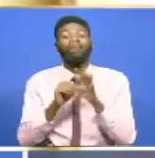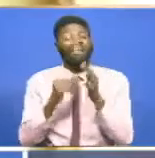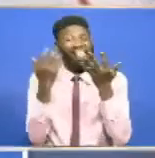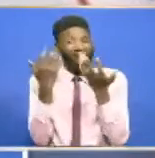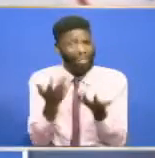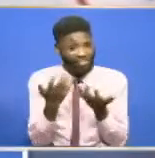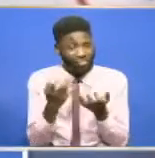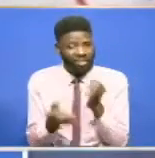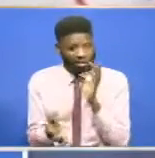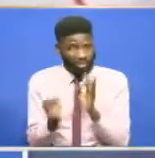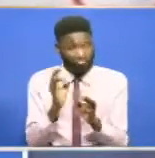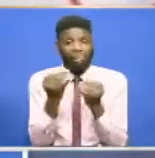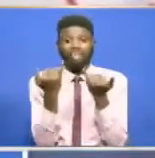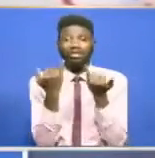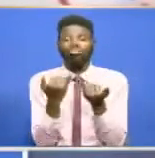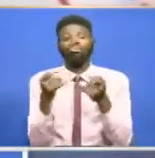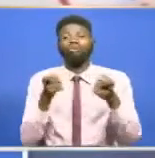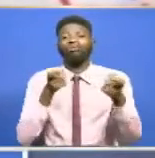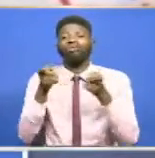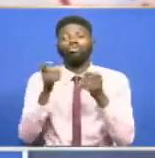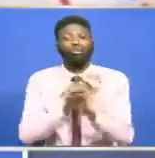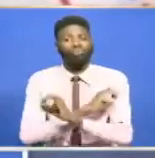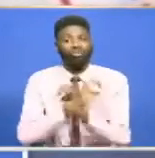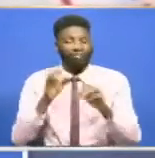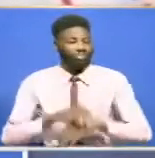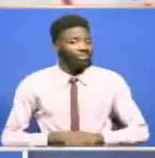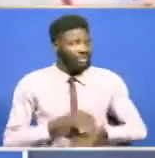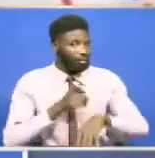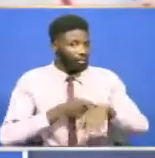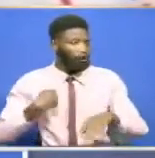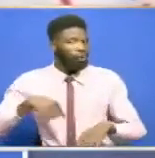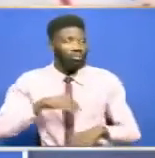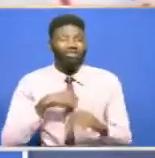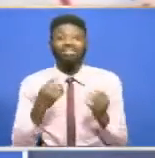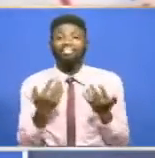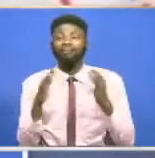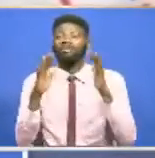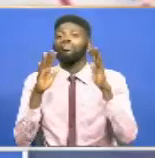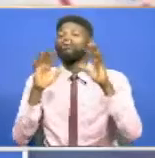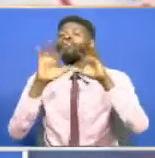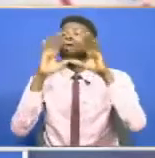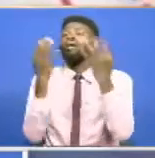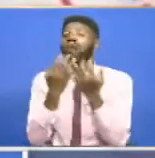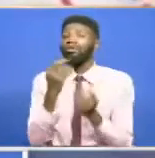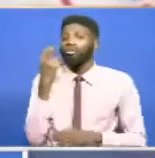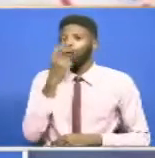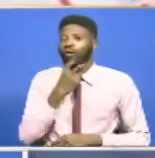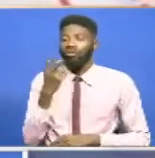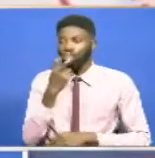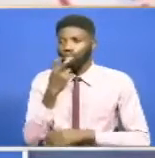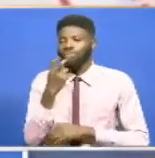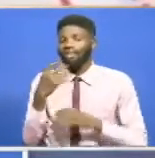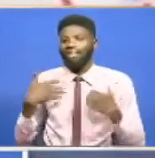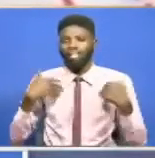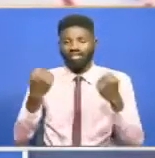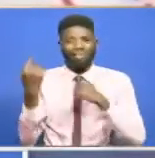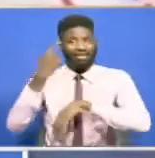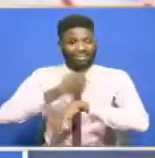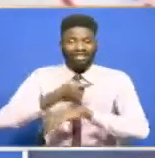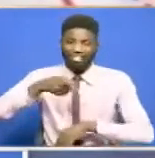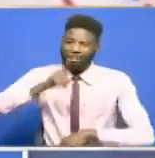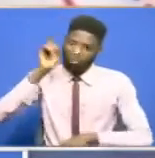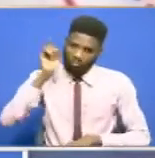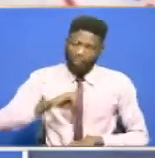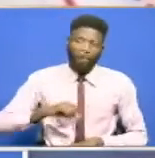isipodhibitiwa. And as we celebrate World Oral Health Day, the theme is be proud of your mouth, and that's a message we are passing to